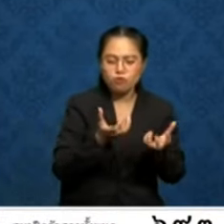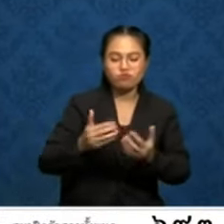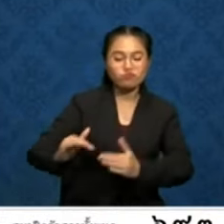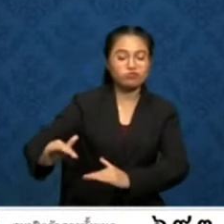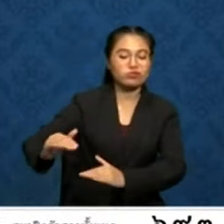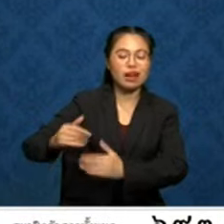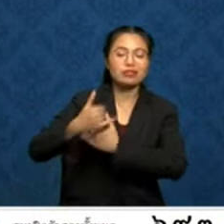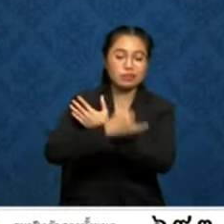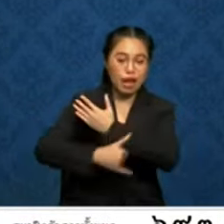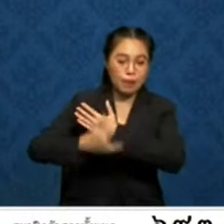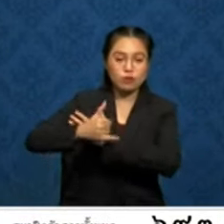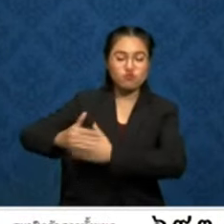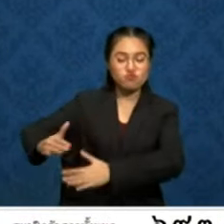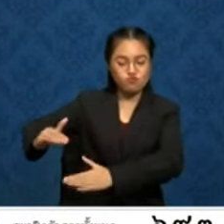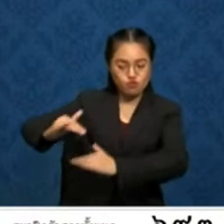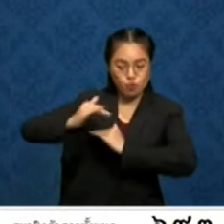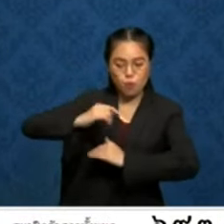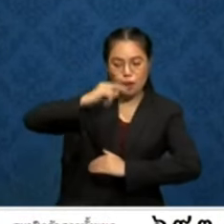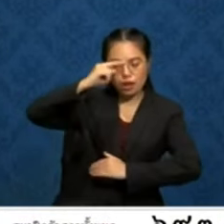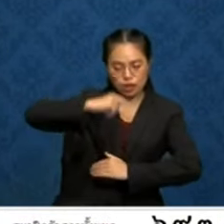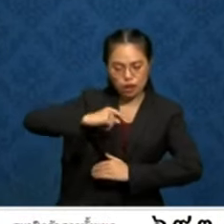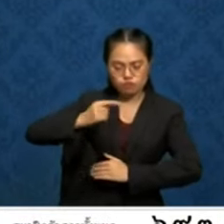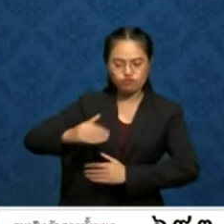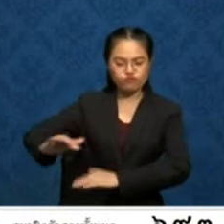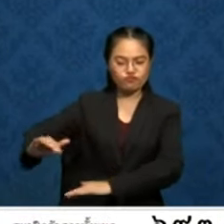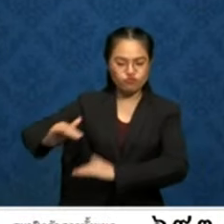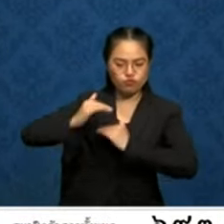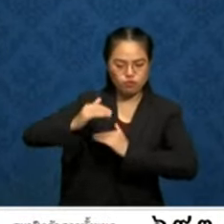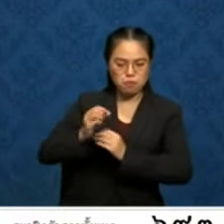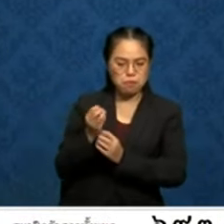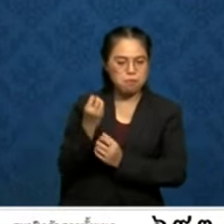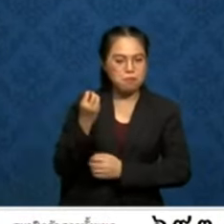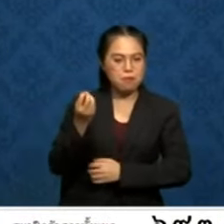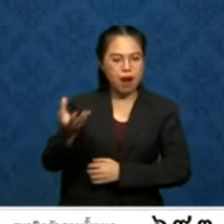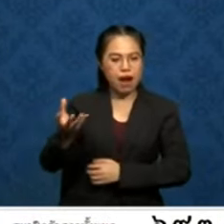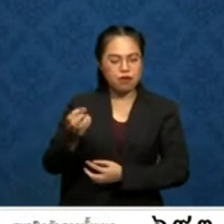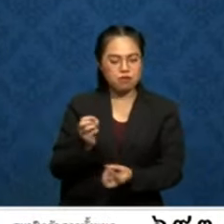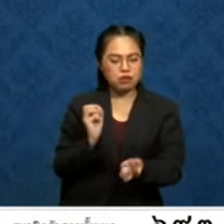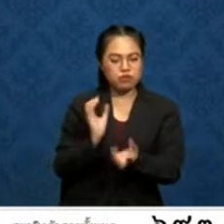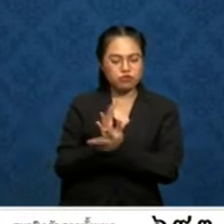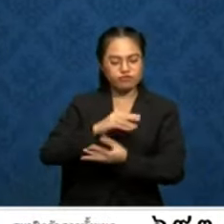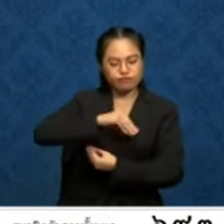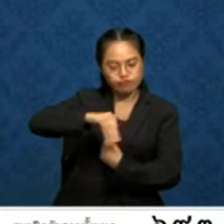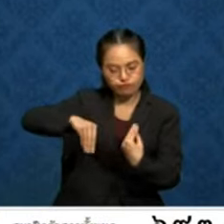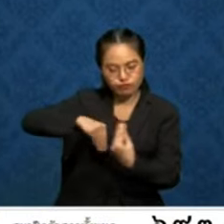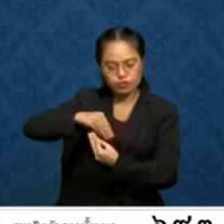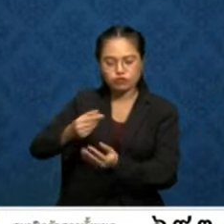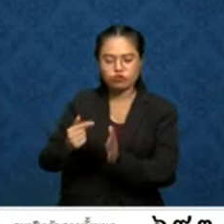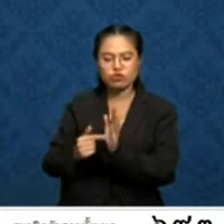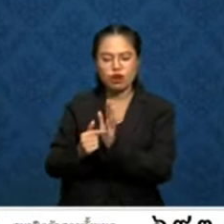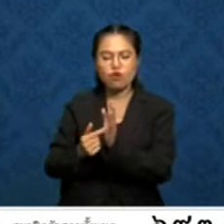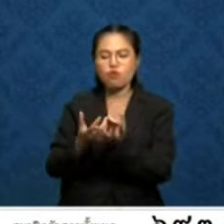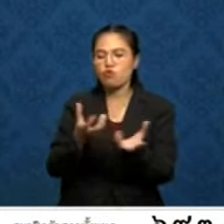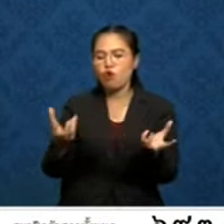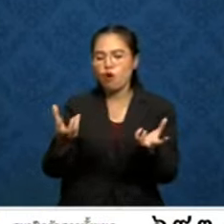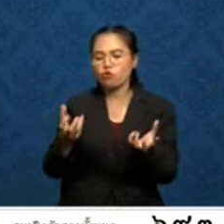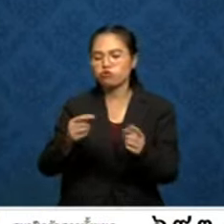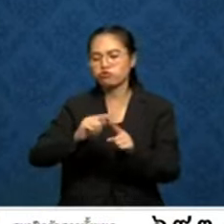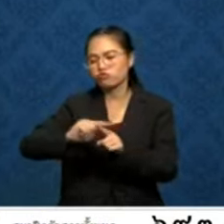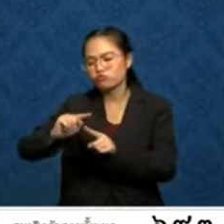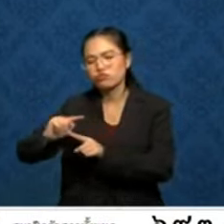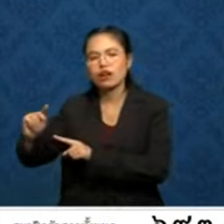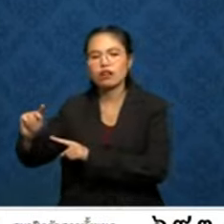จากต่างประเทศที่มีแนวโน้มเพิ่มสูงขึ้นทั้งในรูปการนำเข้าสินค้าสำเร็จรูปและวัตถุดิบ